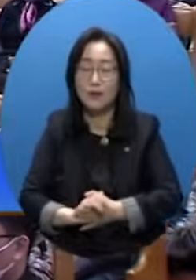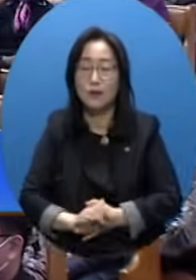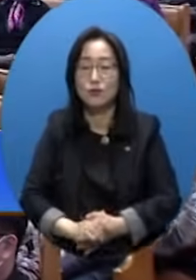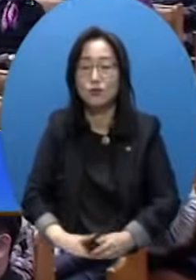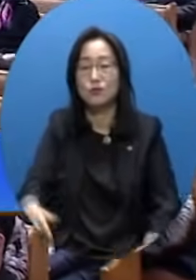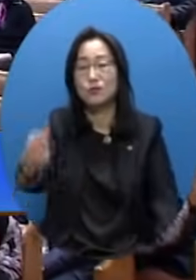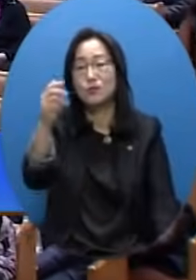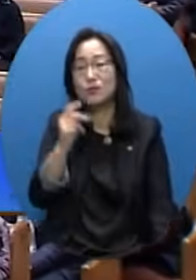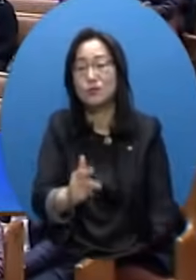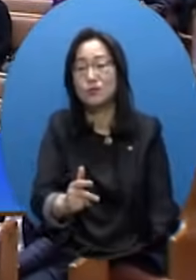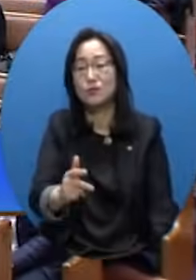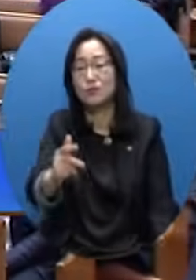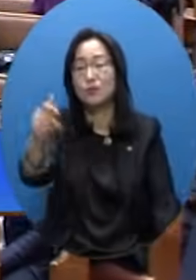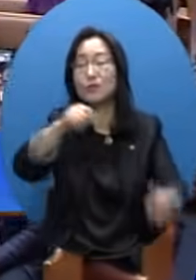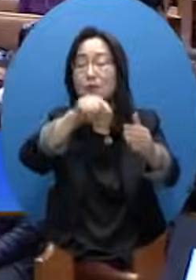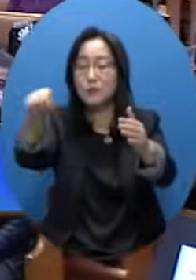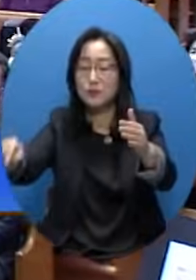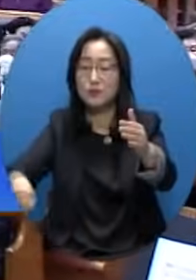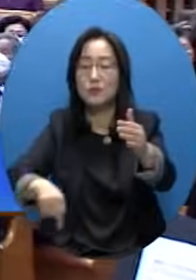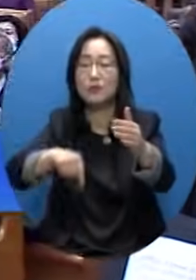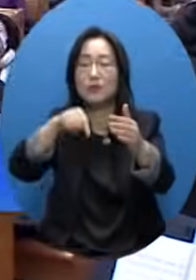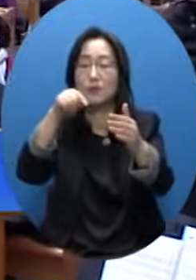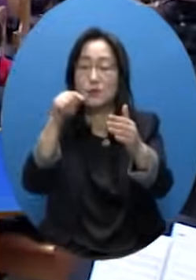아 줌 ee